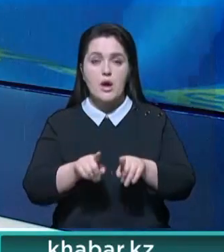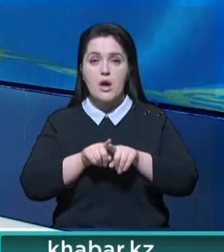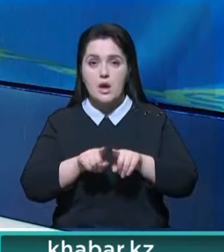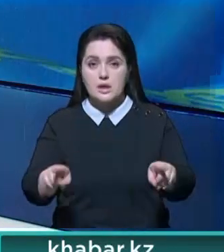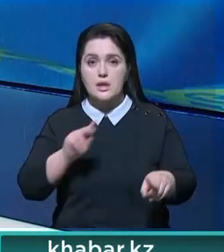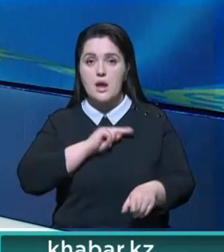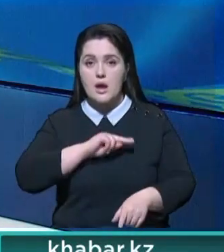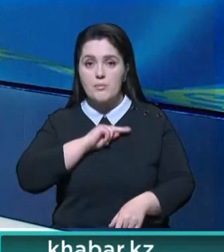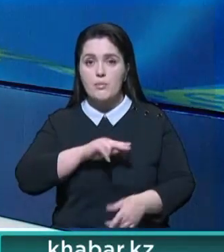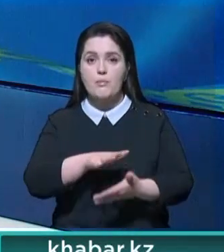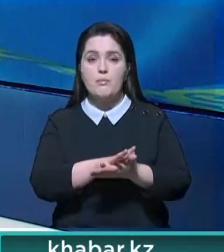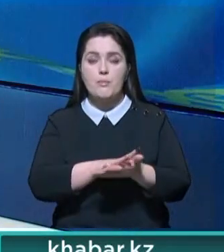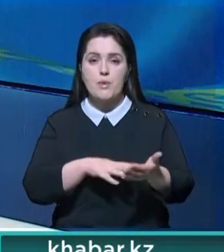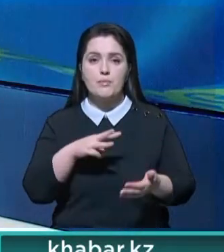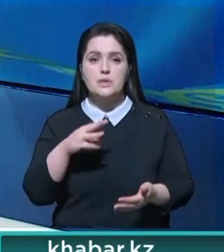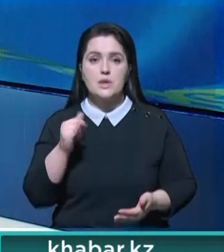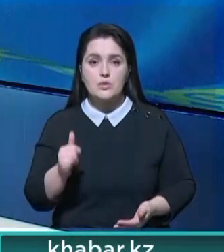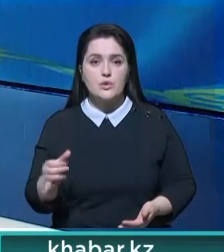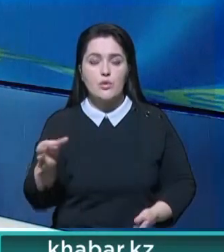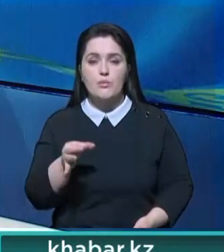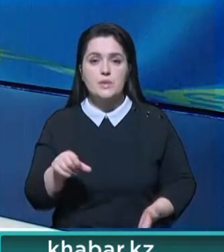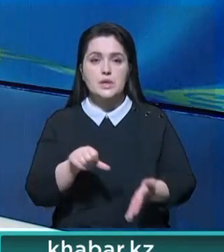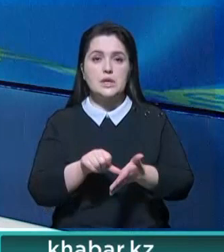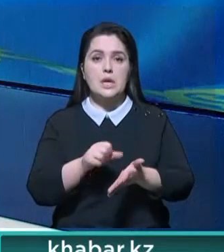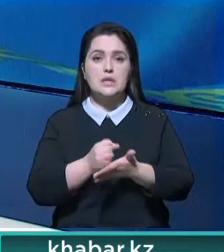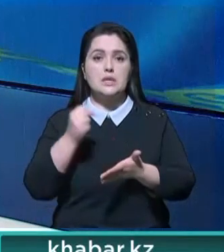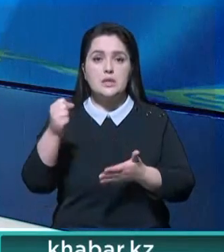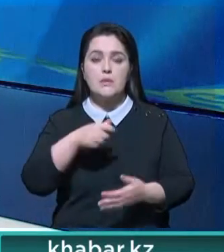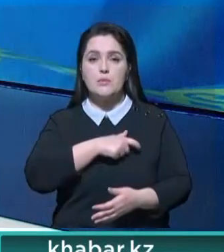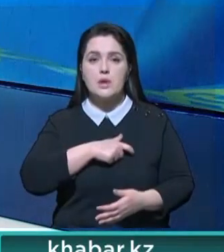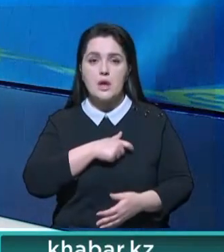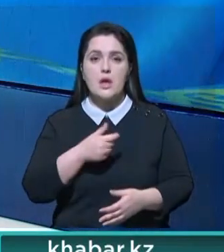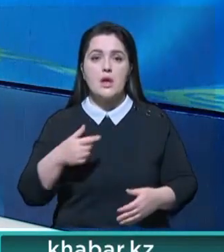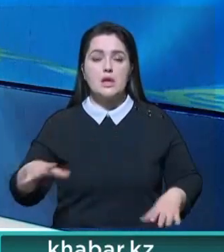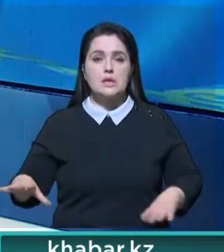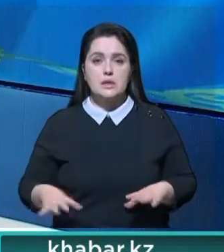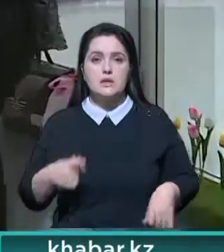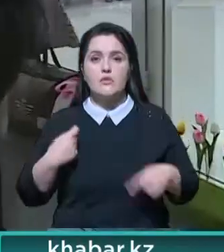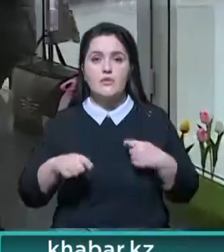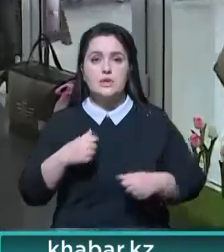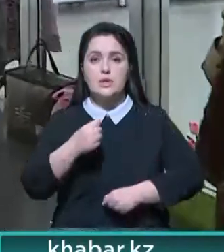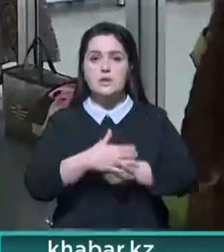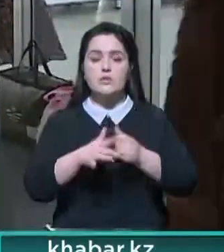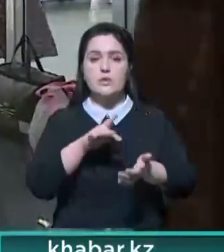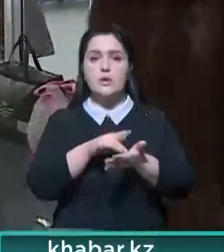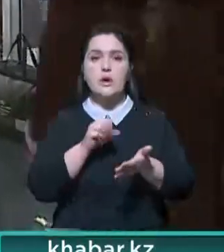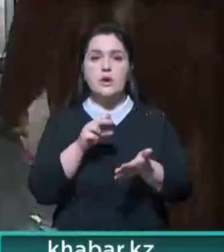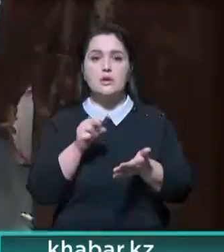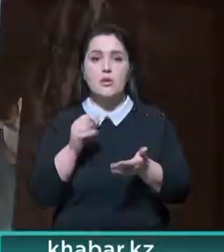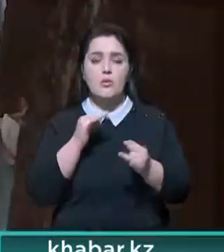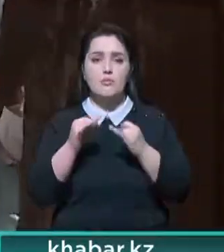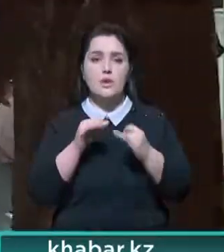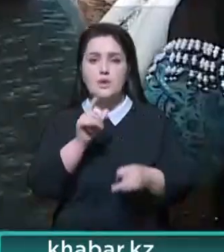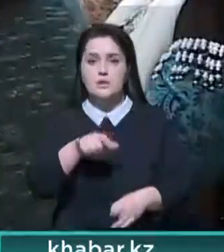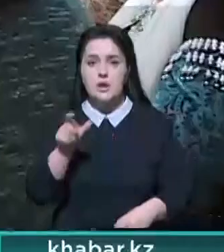Агитработа республиканцев продолжается также в Мангистауской области. Кандидаты в депутаты посетили рынки и торговые центры города Актау, беседовали